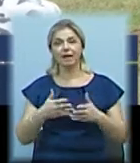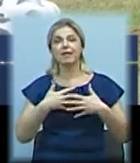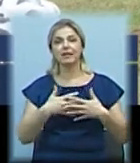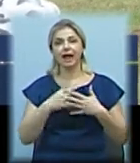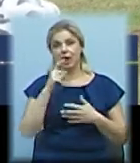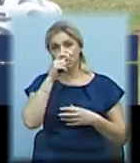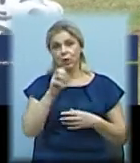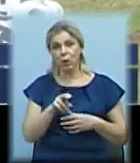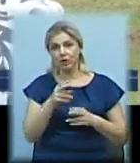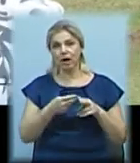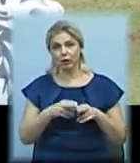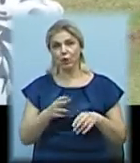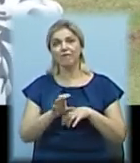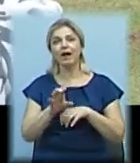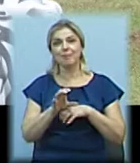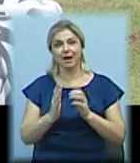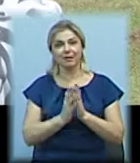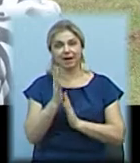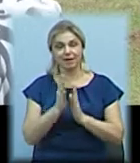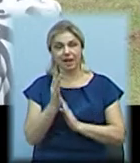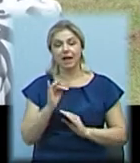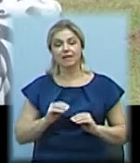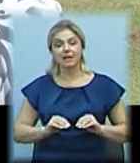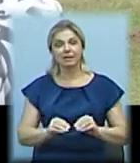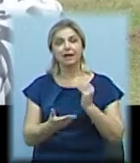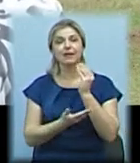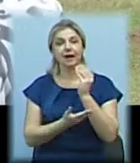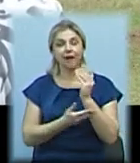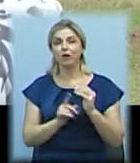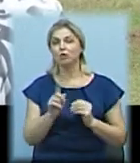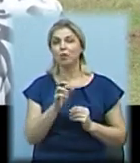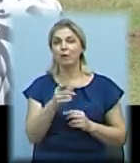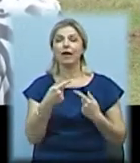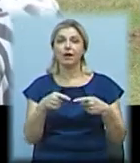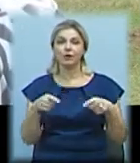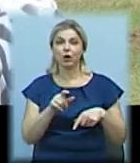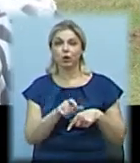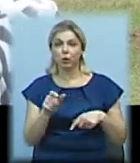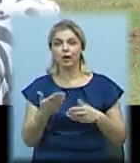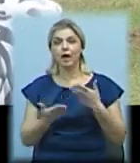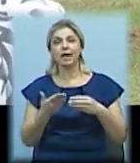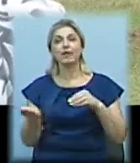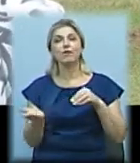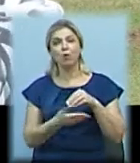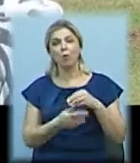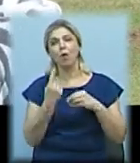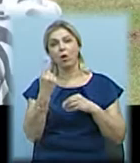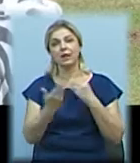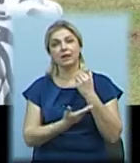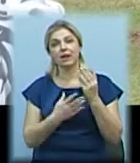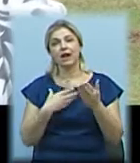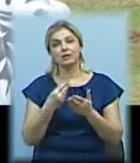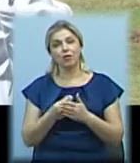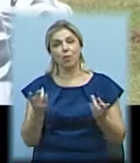вони виробляють. Ми саджаємо дерева для того, щоб інші люди, якщо вирубають одні дерева для своїх потреб,